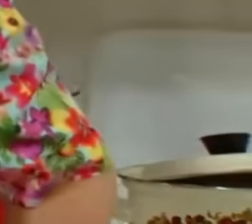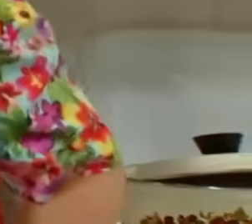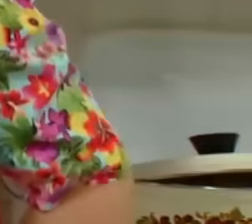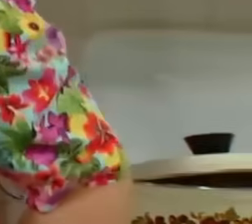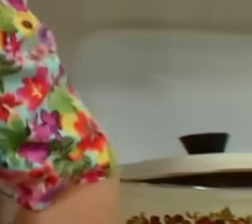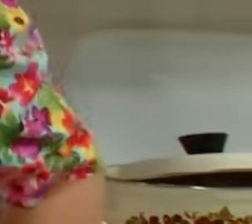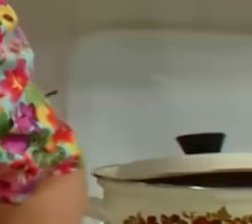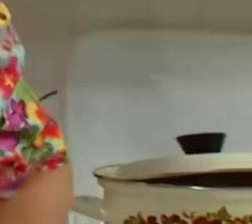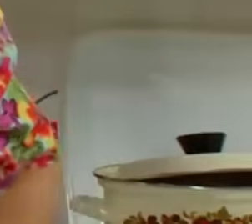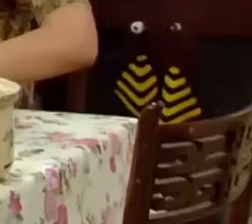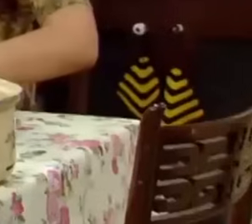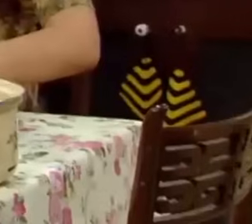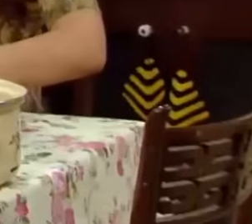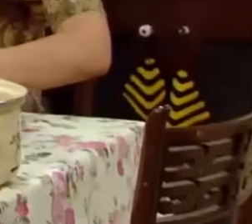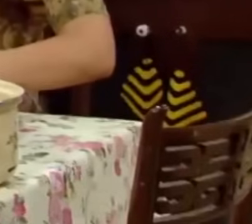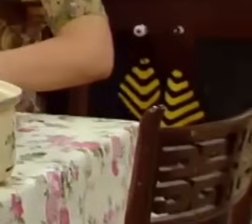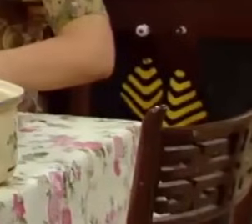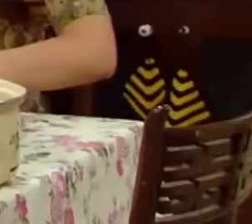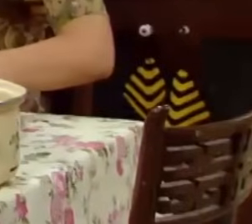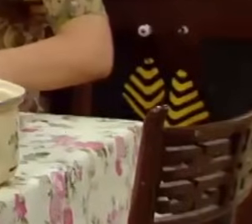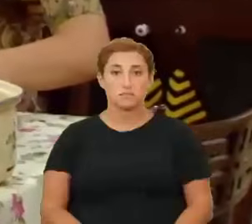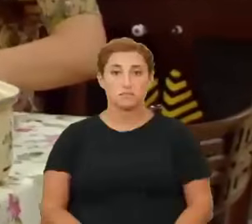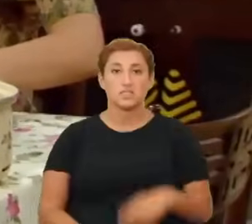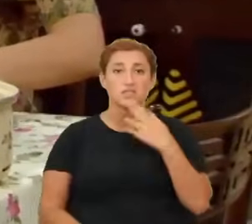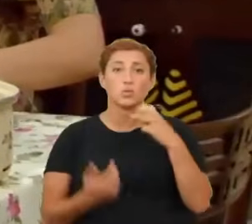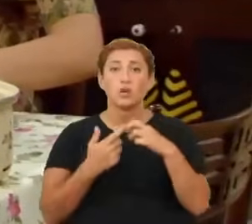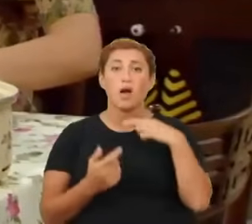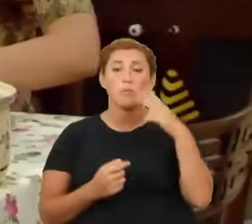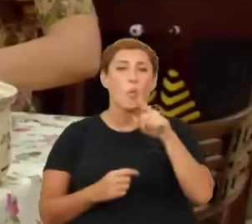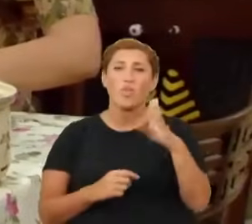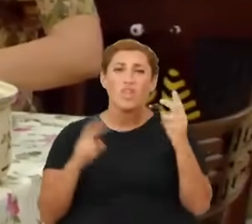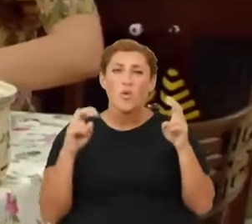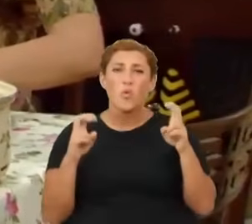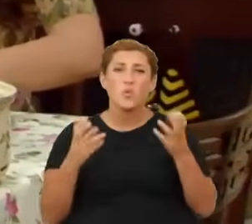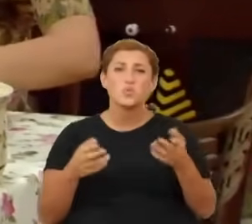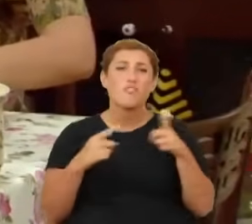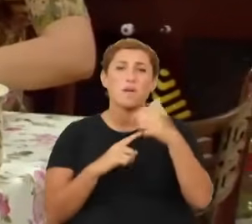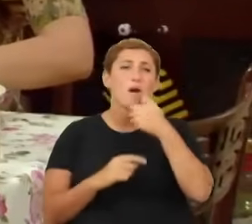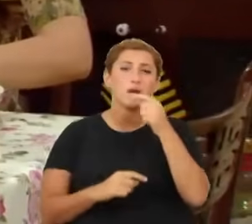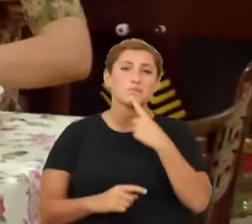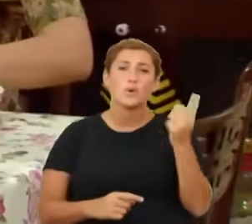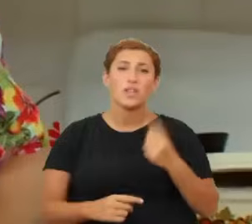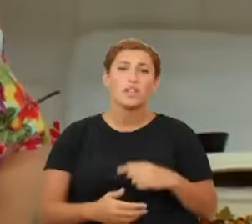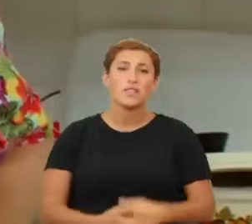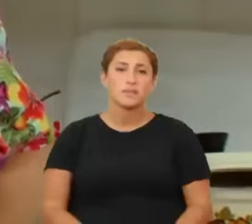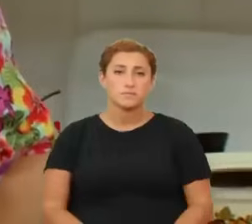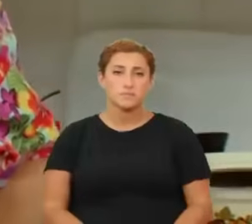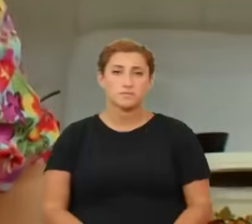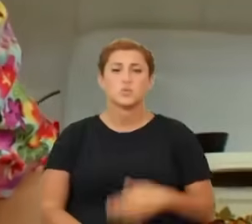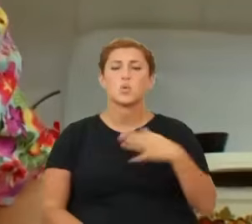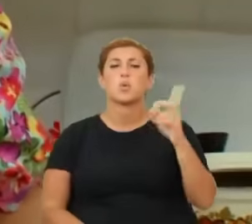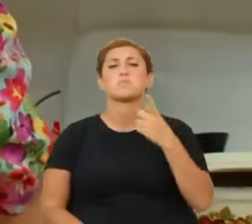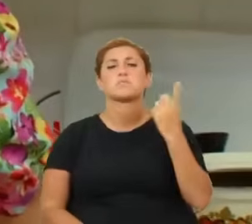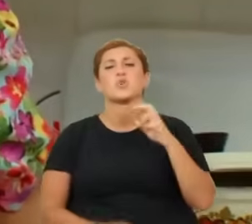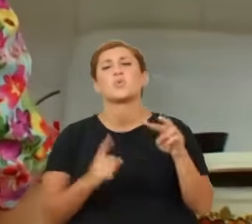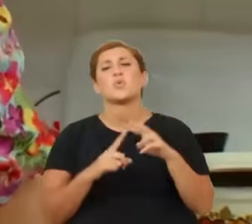Nurten kaygıyla Rukiye'ye bakıyor. Kız Rukiye abla, o ne mevzusuydu o Fehmi abi söyledi? Çok bir